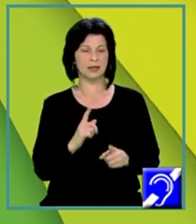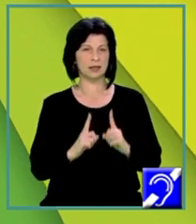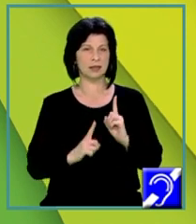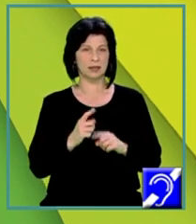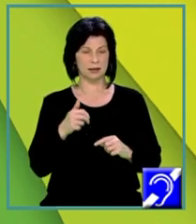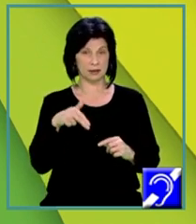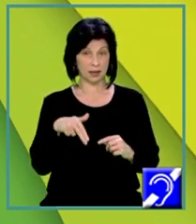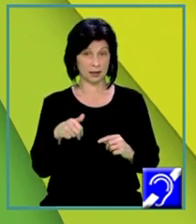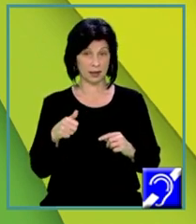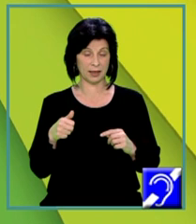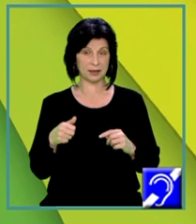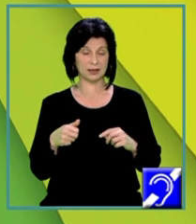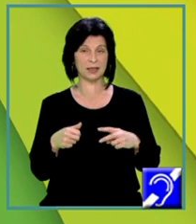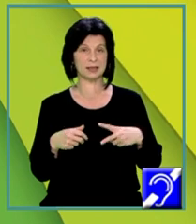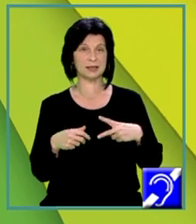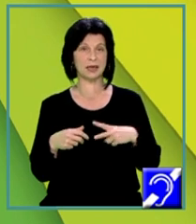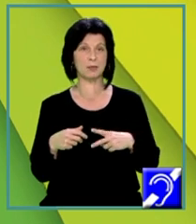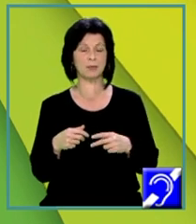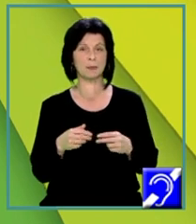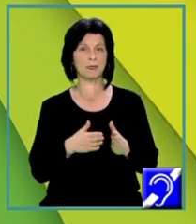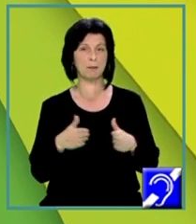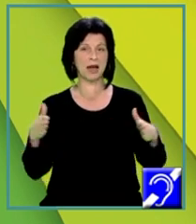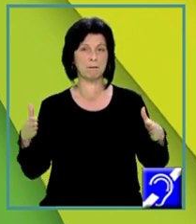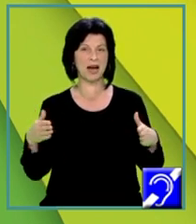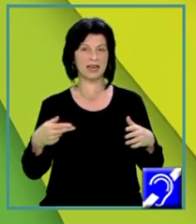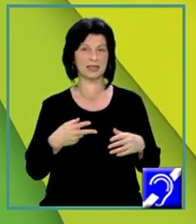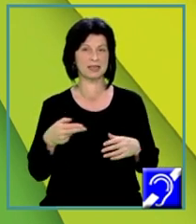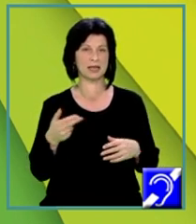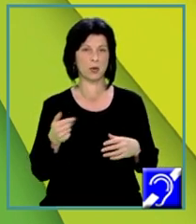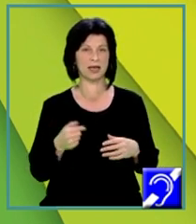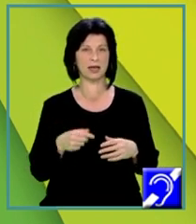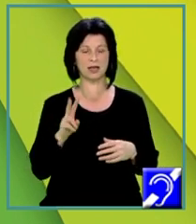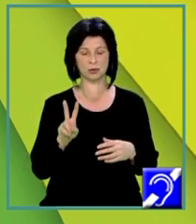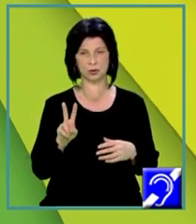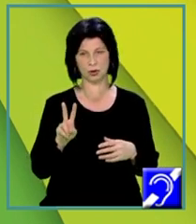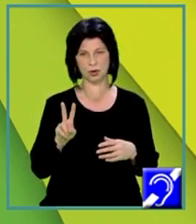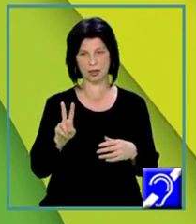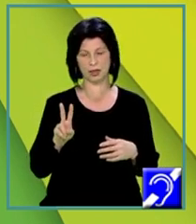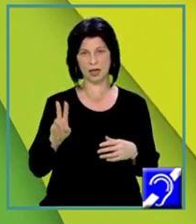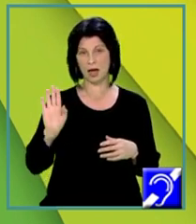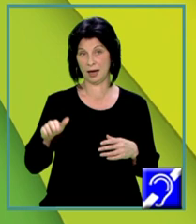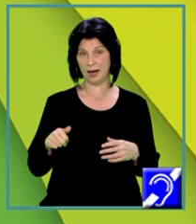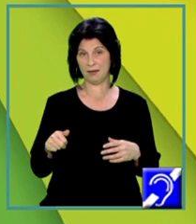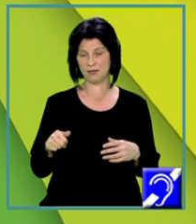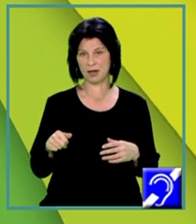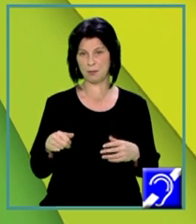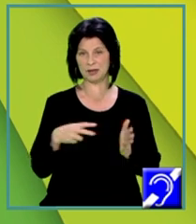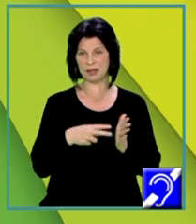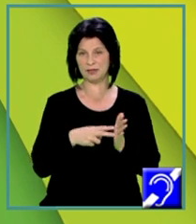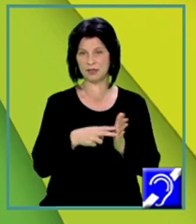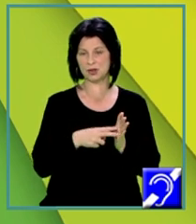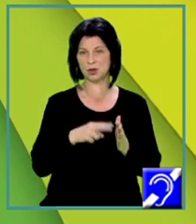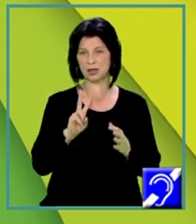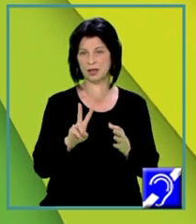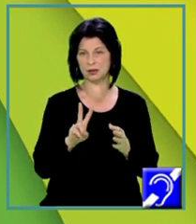în continuare este mai mare sau egal decât 2 găsim diferit divizorii lui 0 Matrice diferite de matricea nulă de